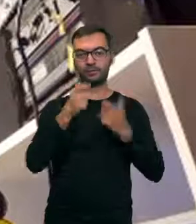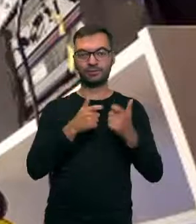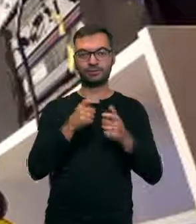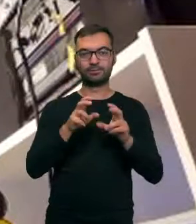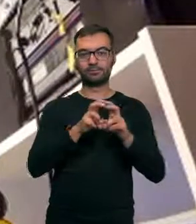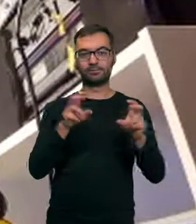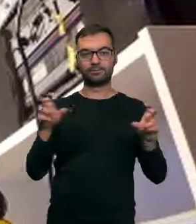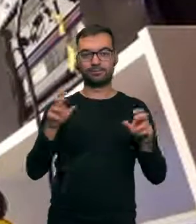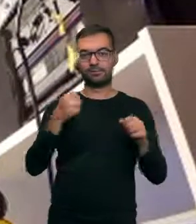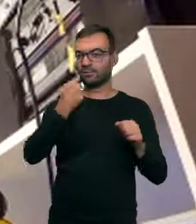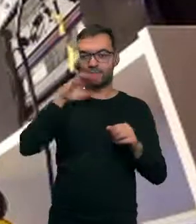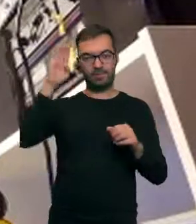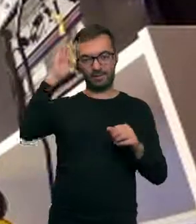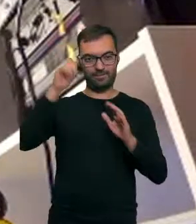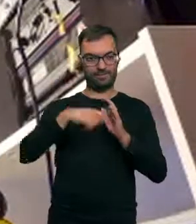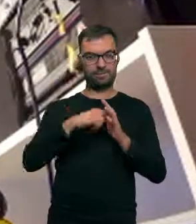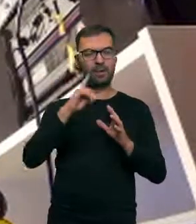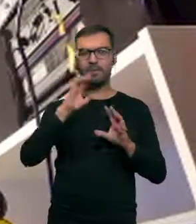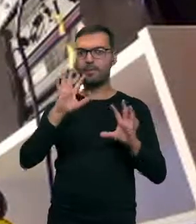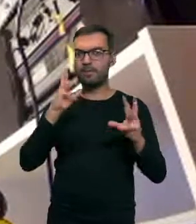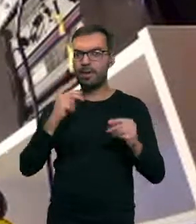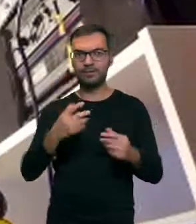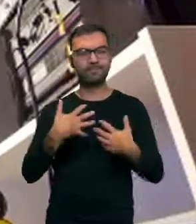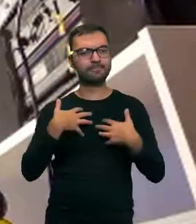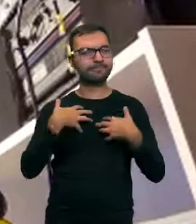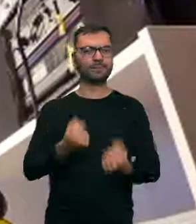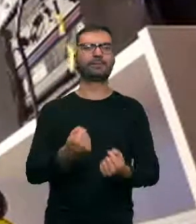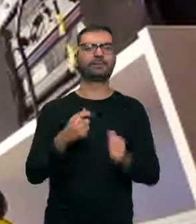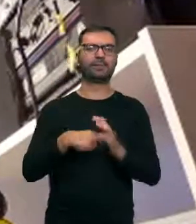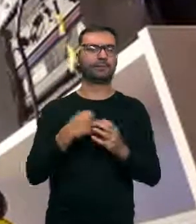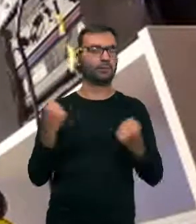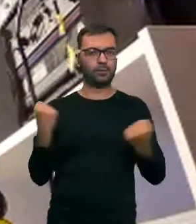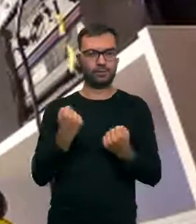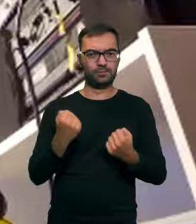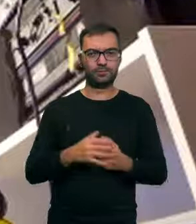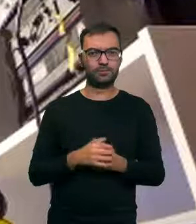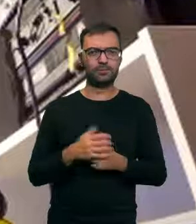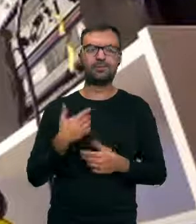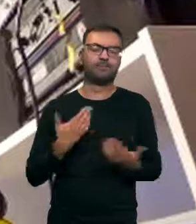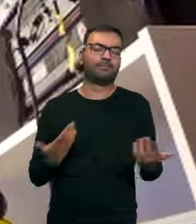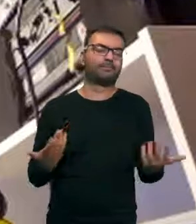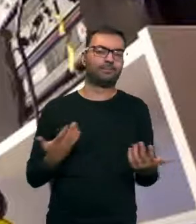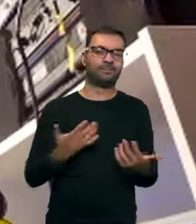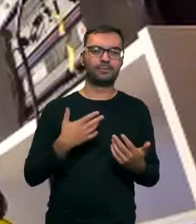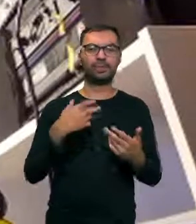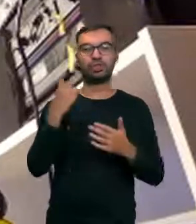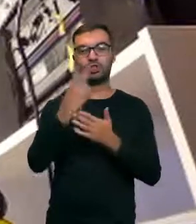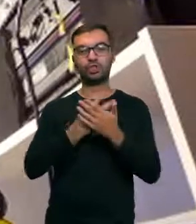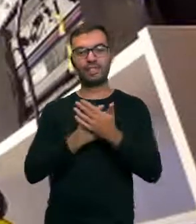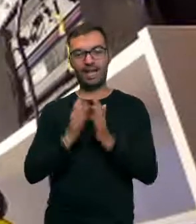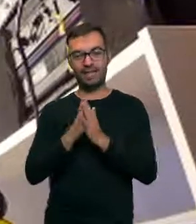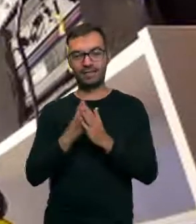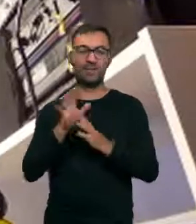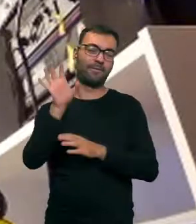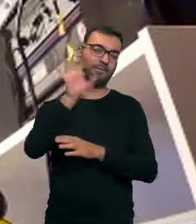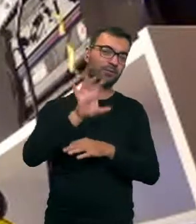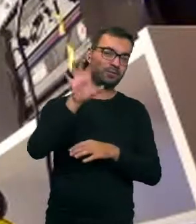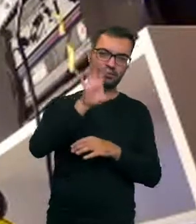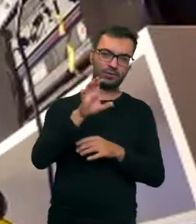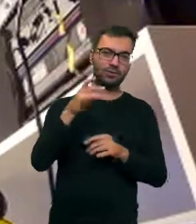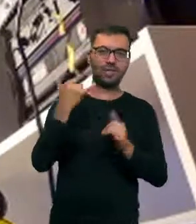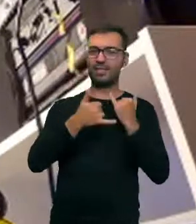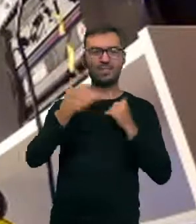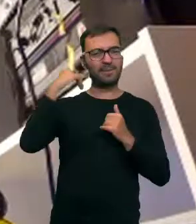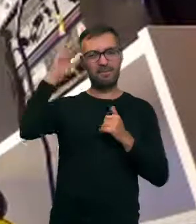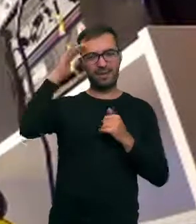czasach, których w ogóle nie pamięta, tak przejmujący i poruszający film, to myślę, że czytelnicy, widzowie, którzy nie